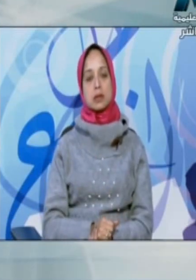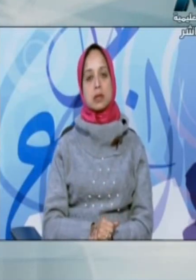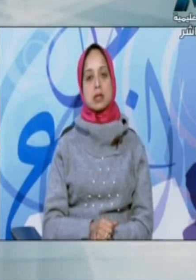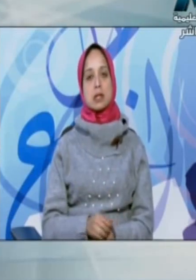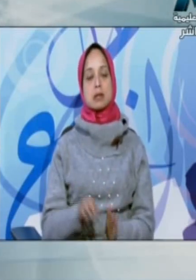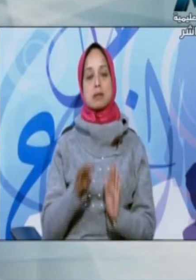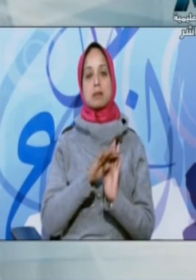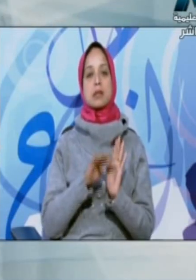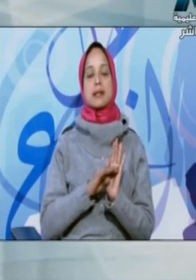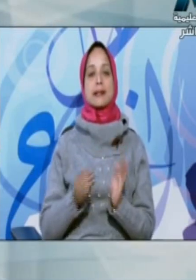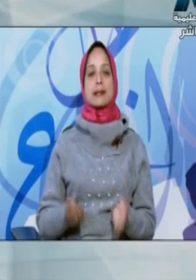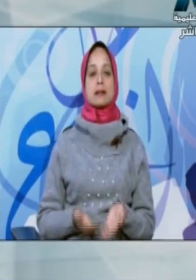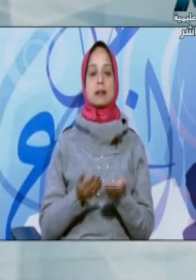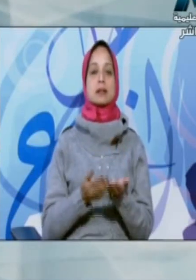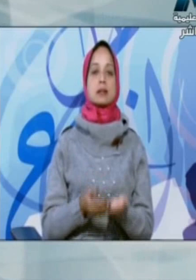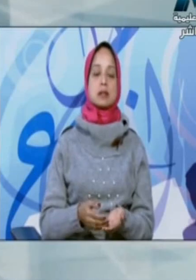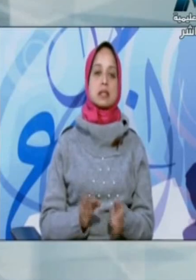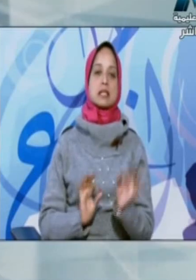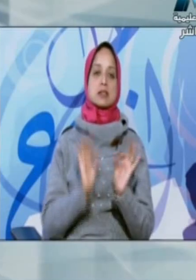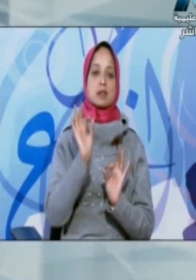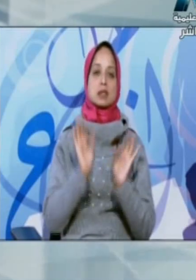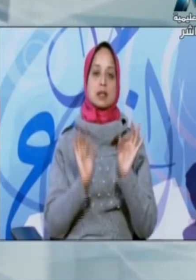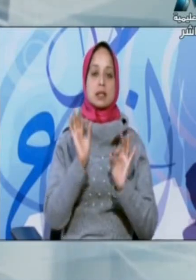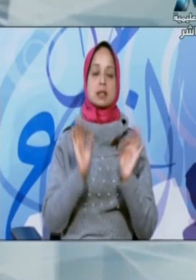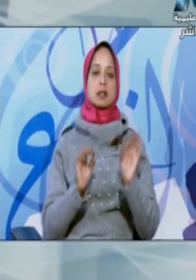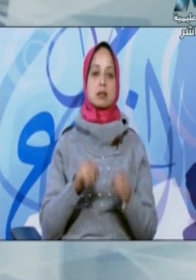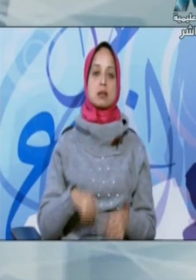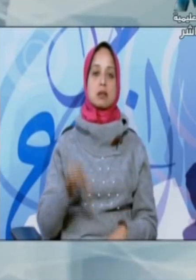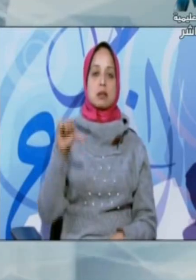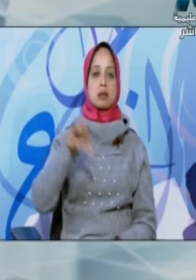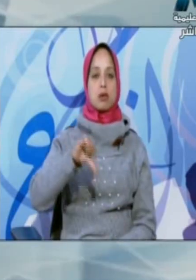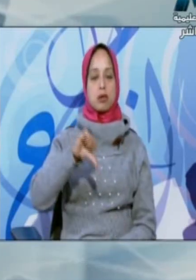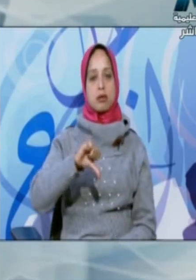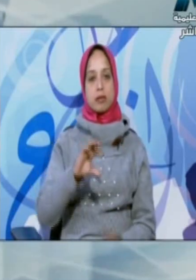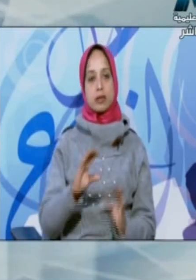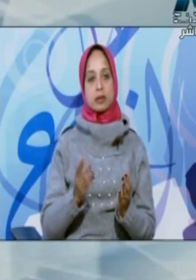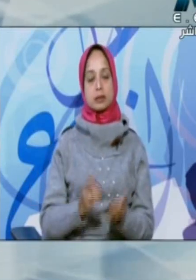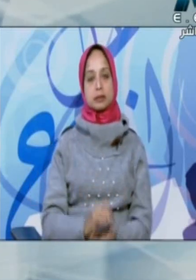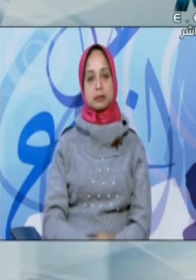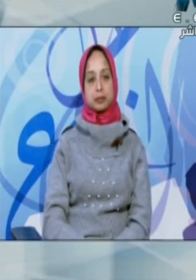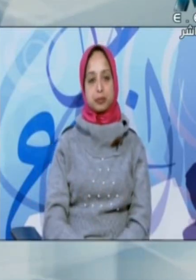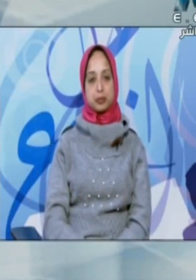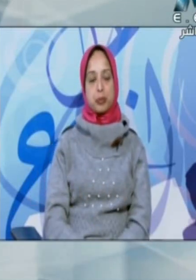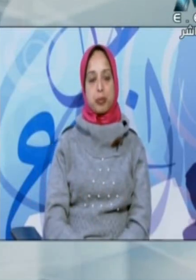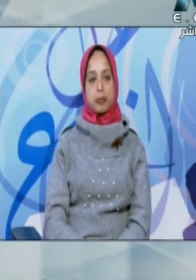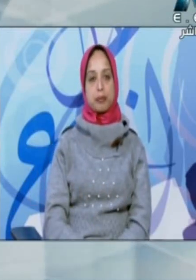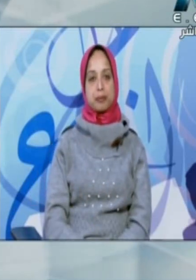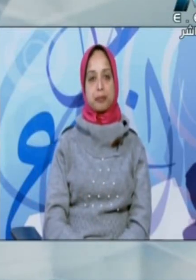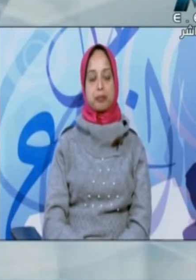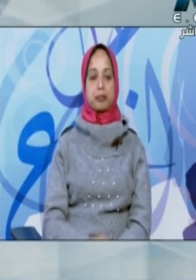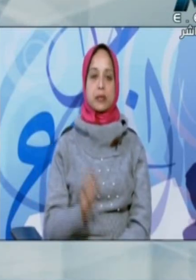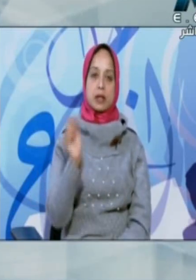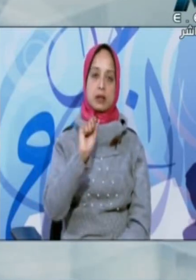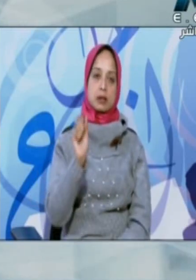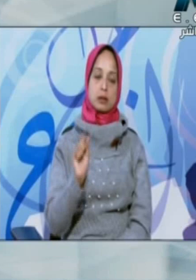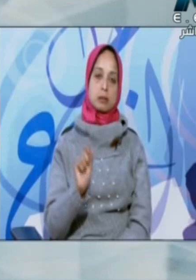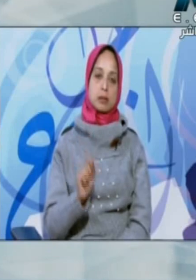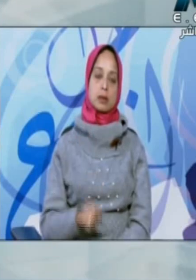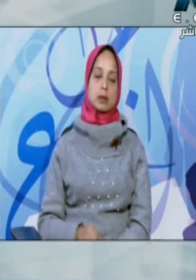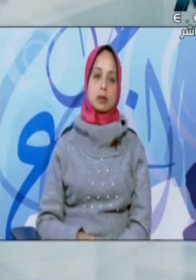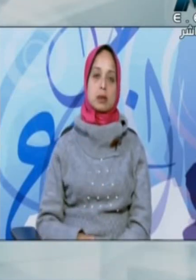السياسي المتدهور؟ يعني نقول كده مع بعض نتائج، مش هنحط بقى احنا سؤال، هنحطها كده على طول،